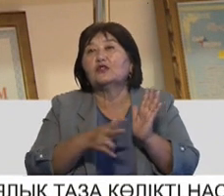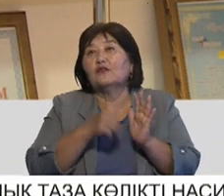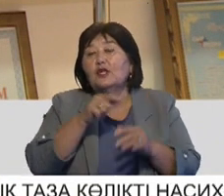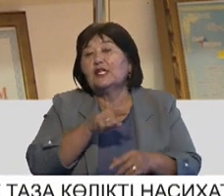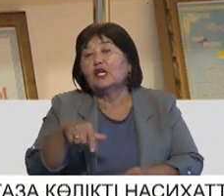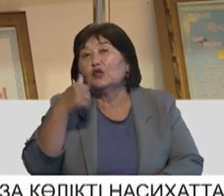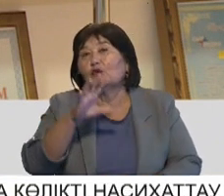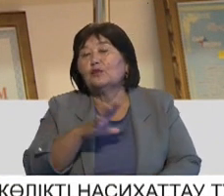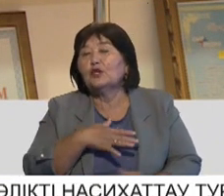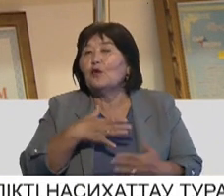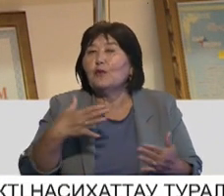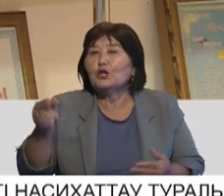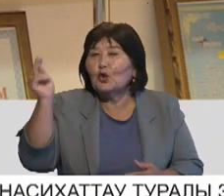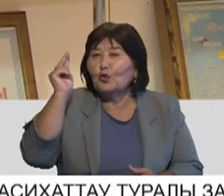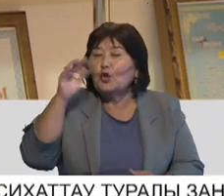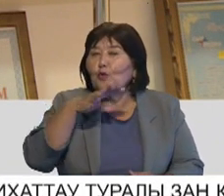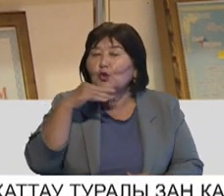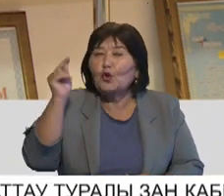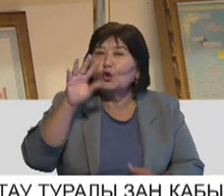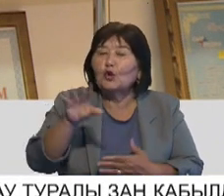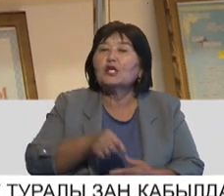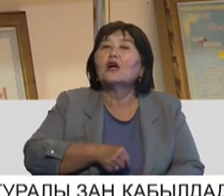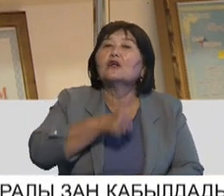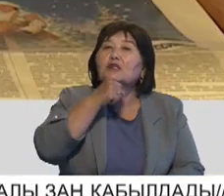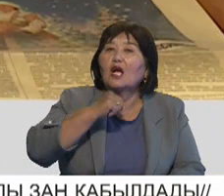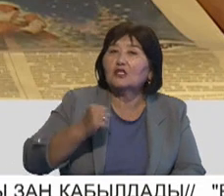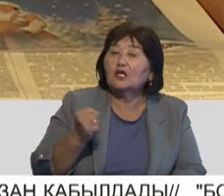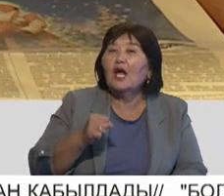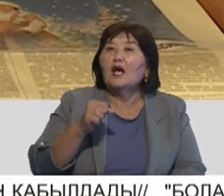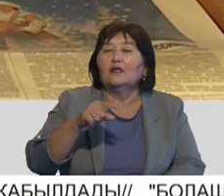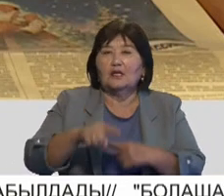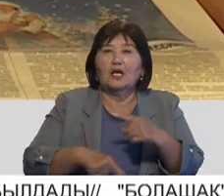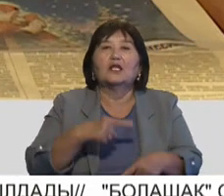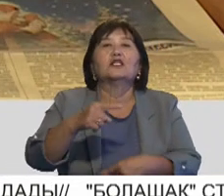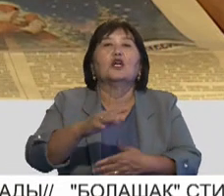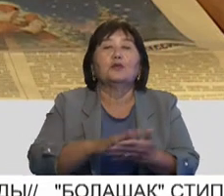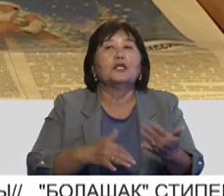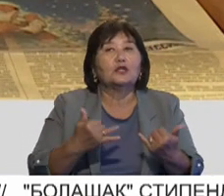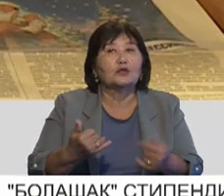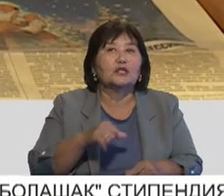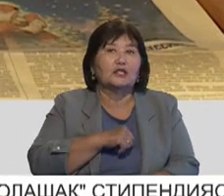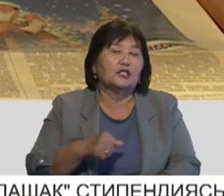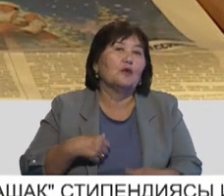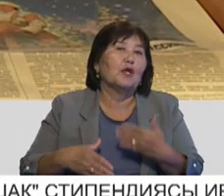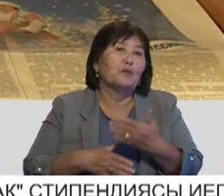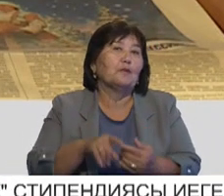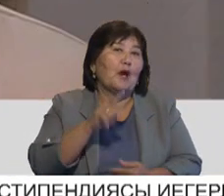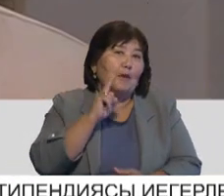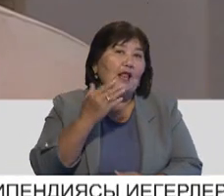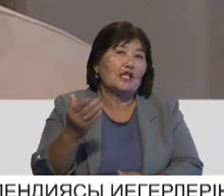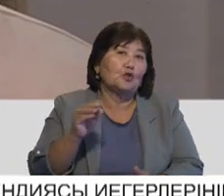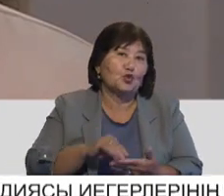За эти годы прошел большую школу. Многому научился от старших коллег. Традиции продолжаются. Сегодня уже сами помогаем молодым